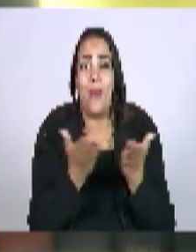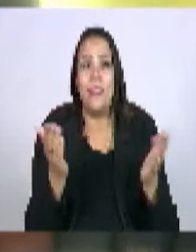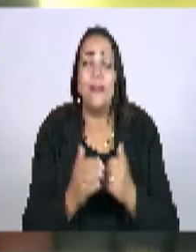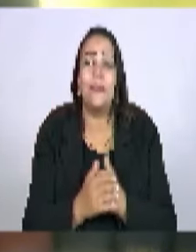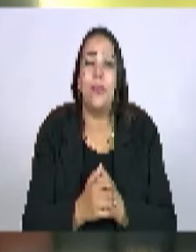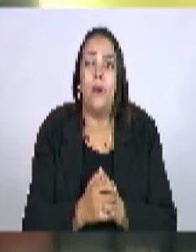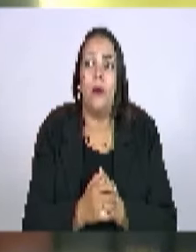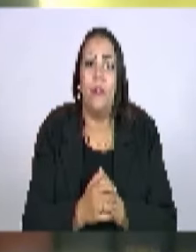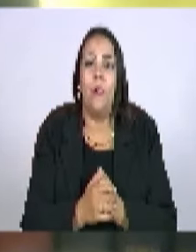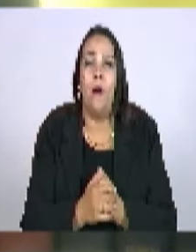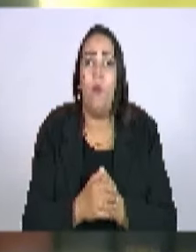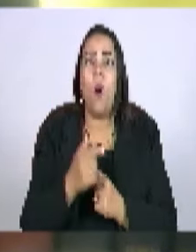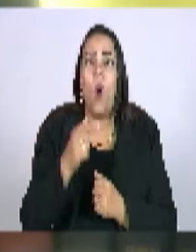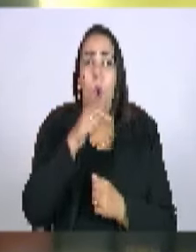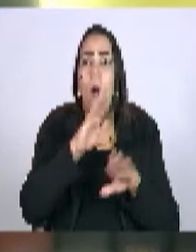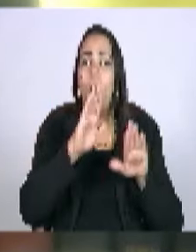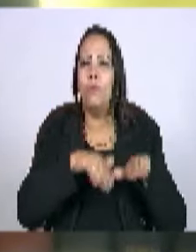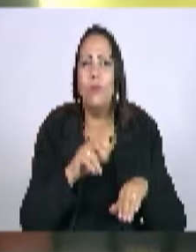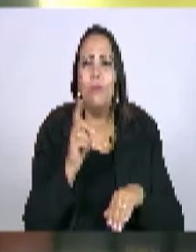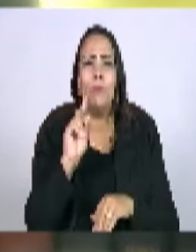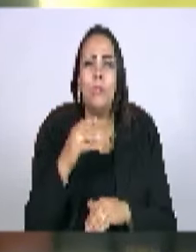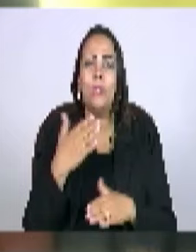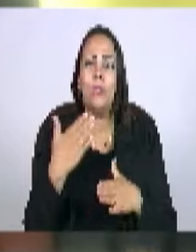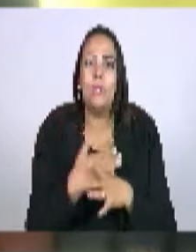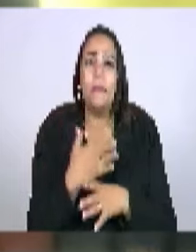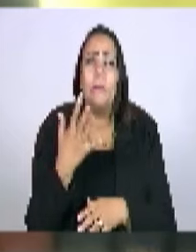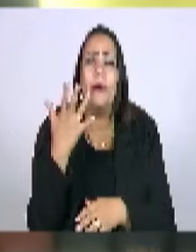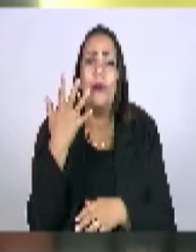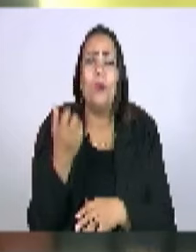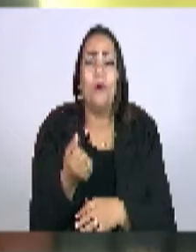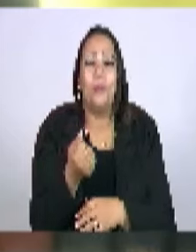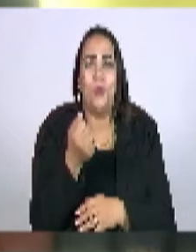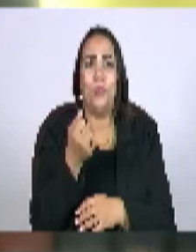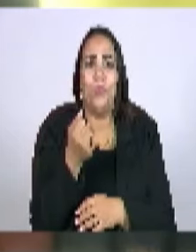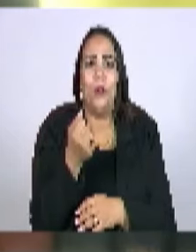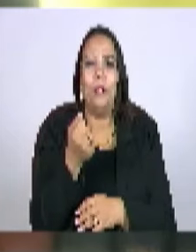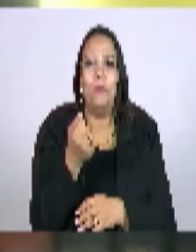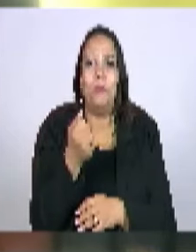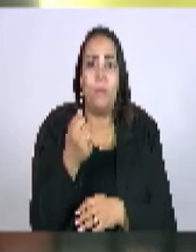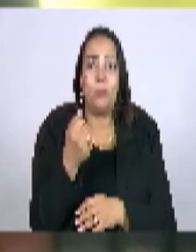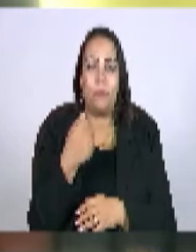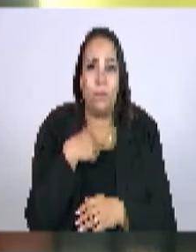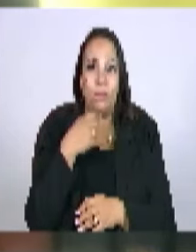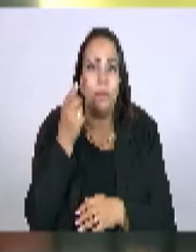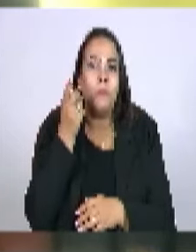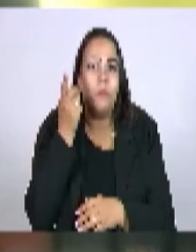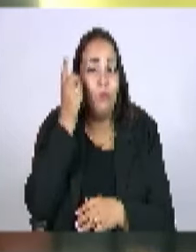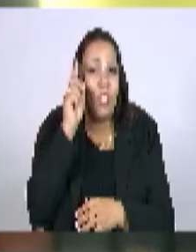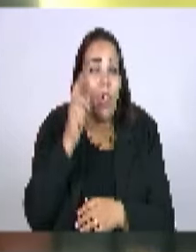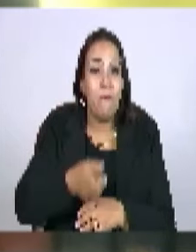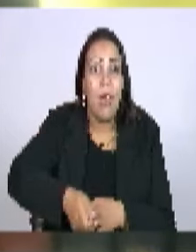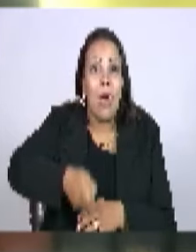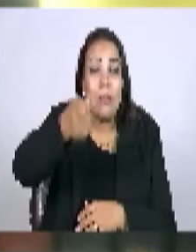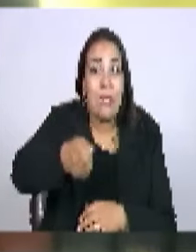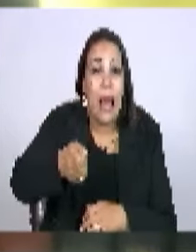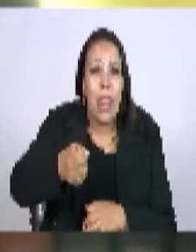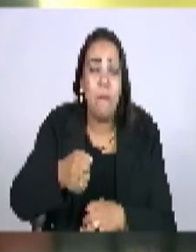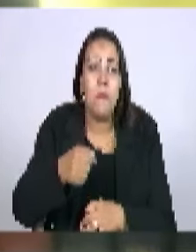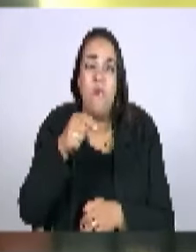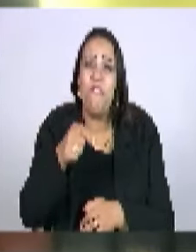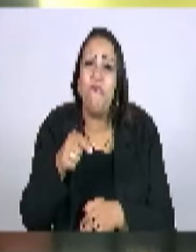بيها هو مش موجود لان ايديه مضمومه لو هو قادر يصافحهم في حزنهم ولا